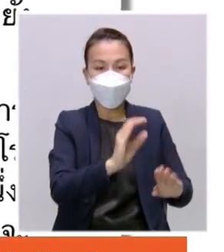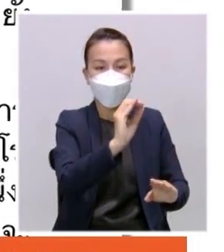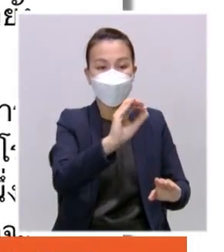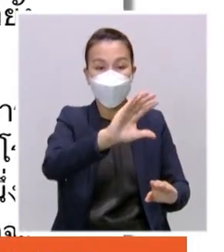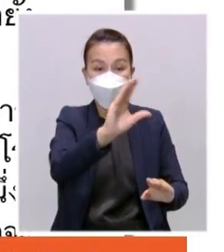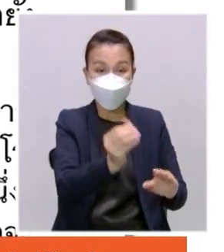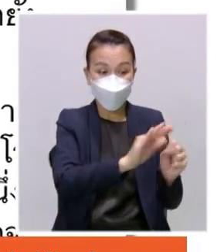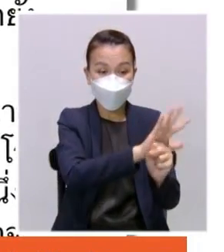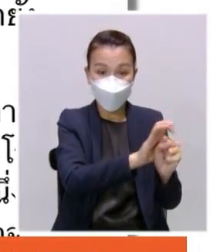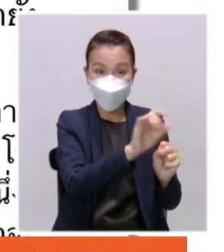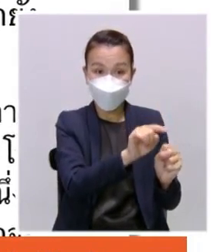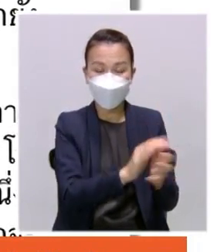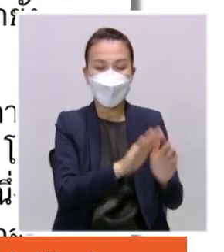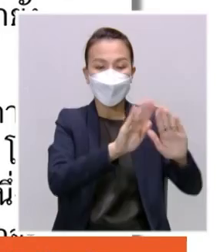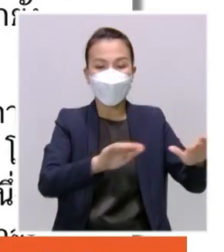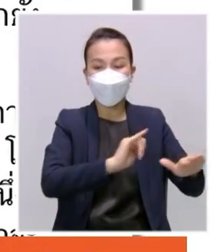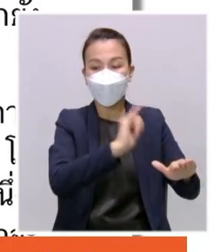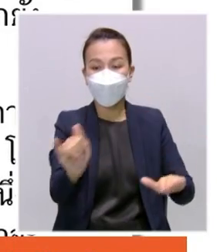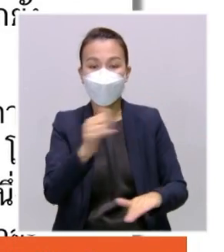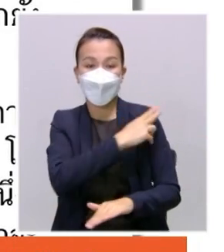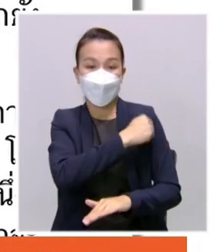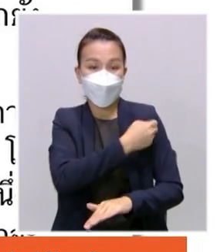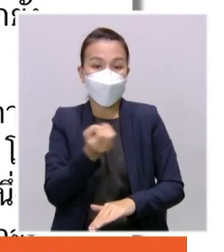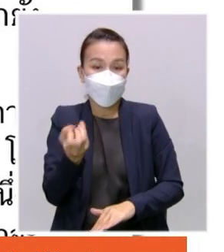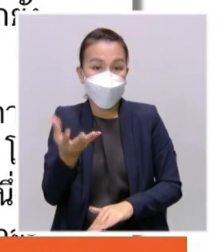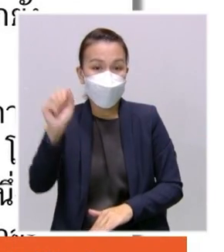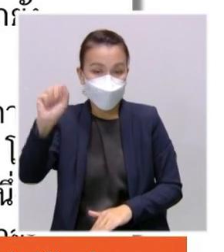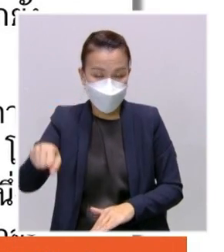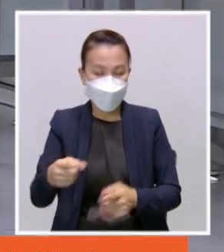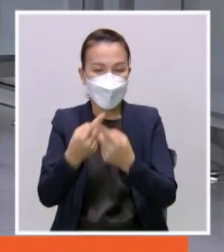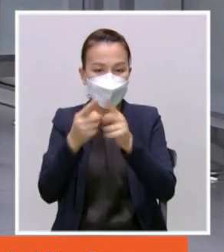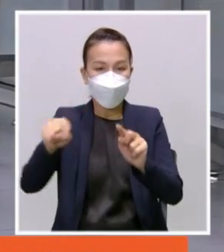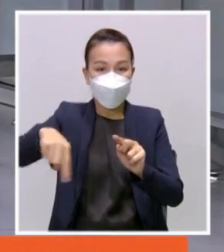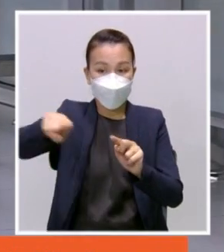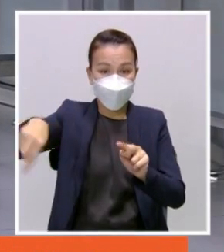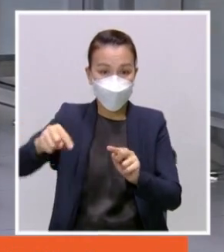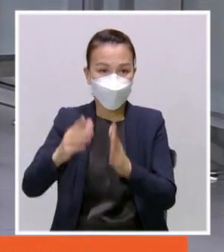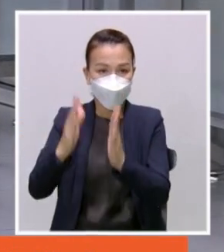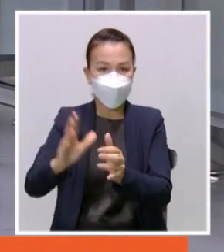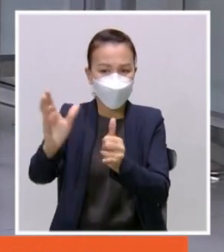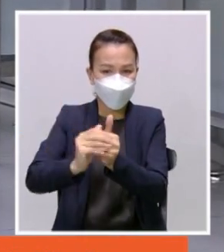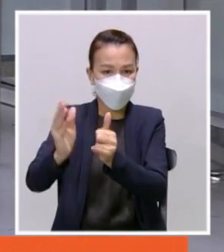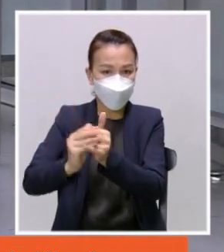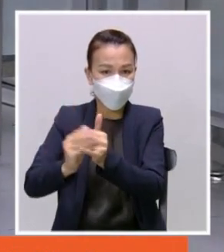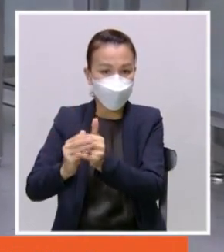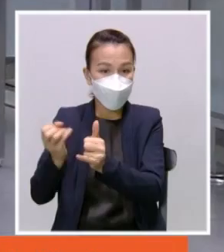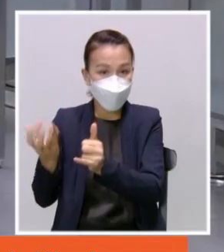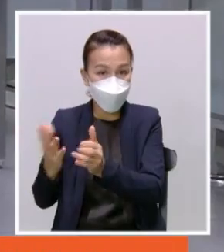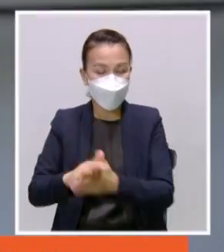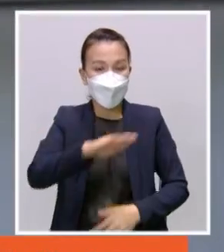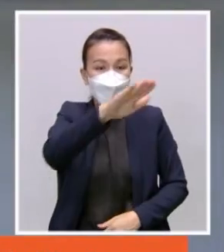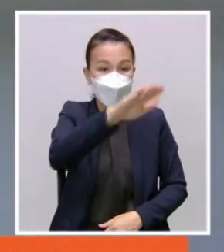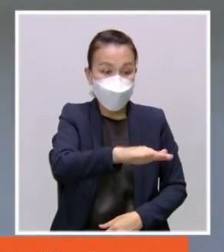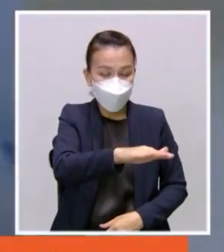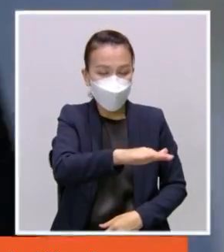เด็กเข้ารับการรักษาในโรงพยาบาลเพิ่มขึ้นก็จริงแต่พบว่ามีผู้ติดเชื้อจำนวนมากปัญหาสำคัญของการติดเชื้อในเด็ก